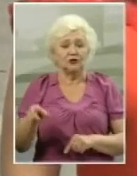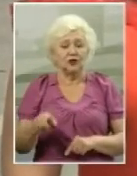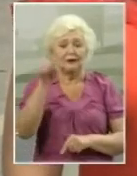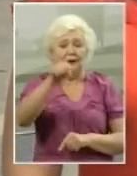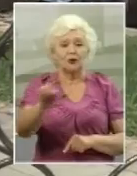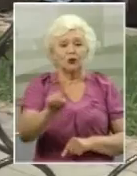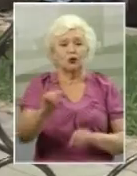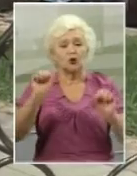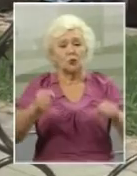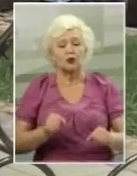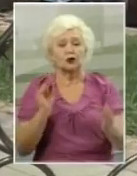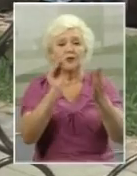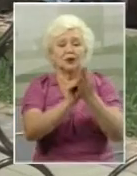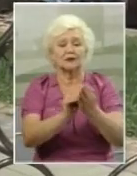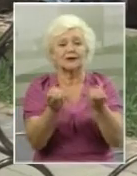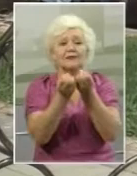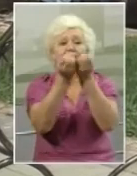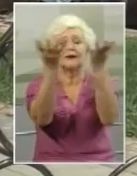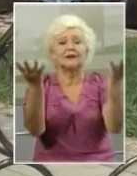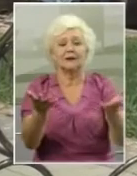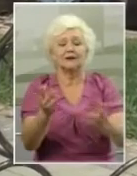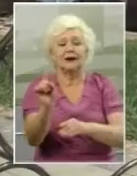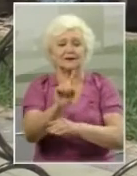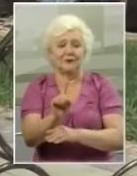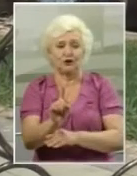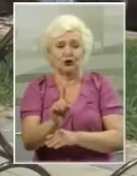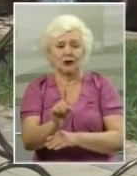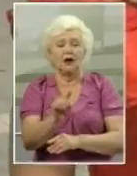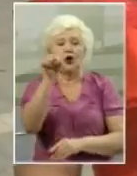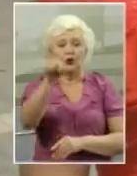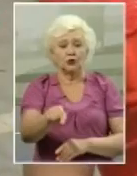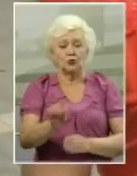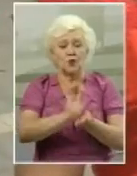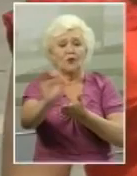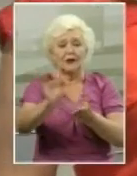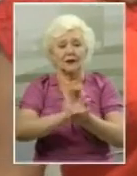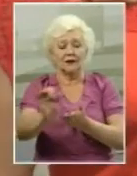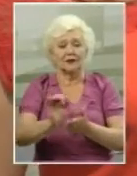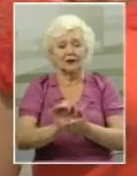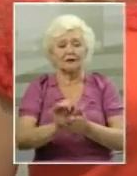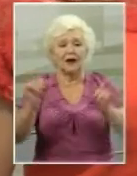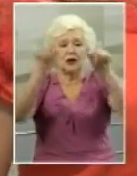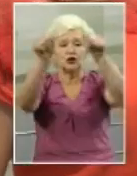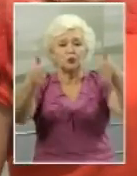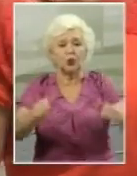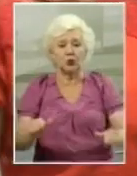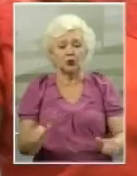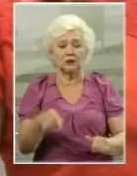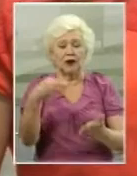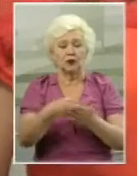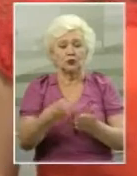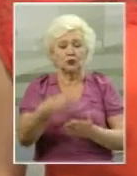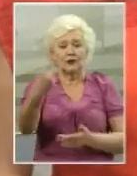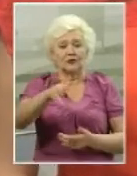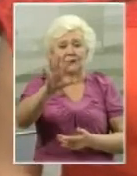того, щоб можна було поставити квіт та свічки. Тому виготовлена споруда, вона коштує